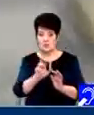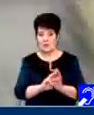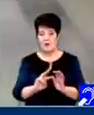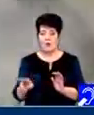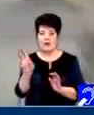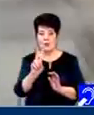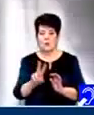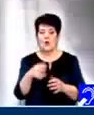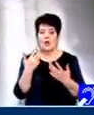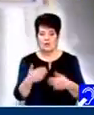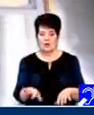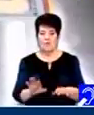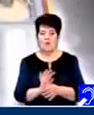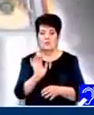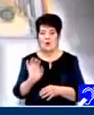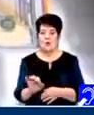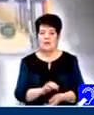de dolari au fost deja alocate.